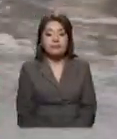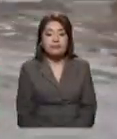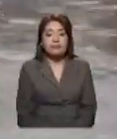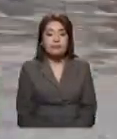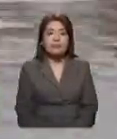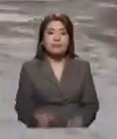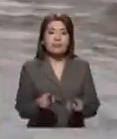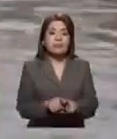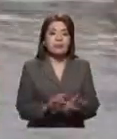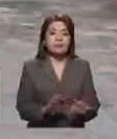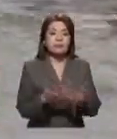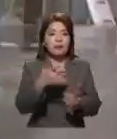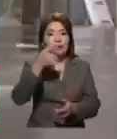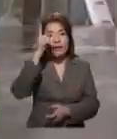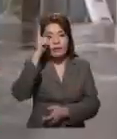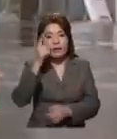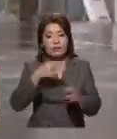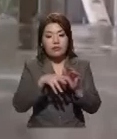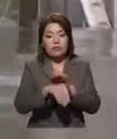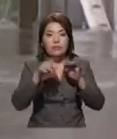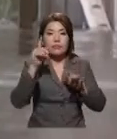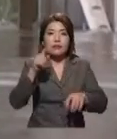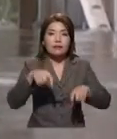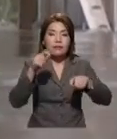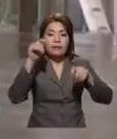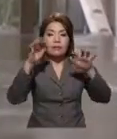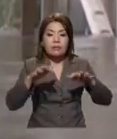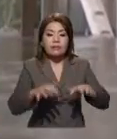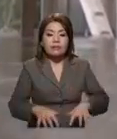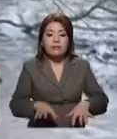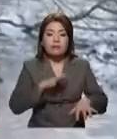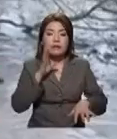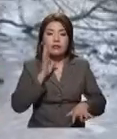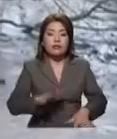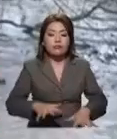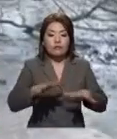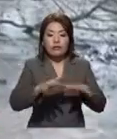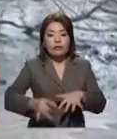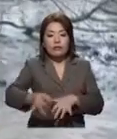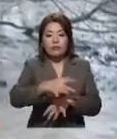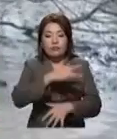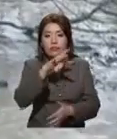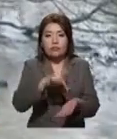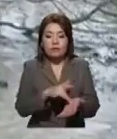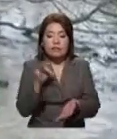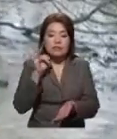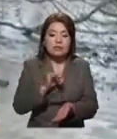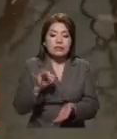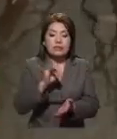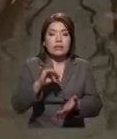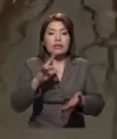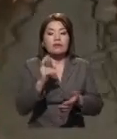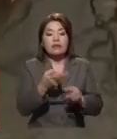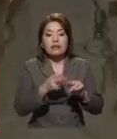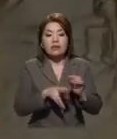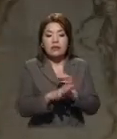Аналогичная ситуация и в Германии. Из-за дождей вышла из берегов река в Гамбурге. В результате затопило многие районы города, в том числе исторические кварталы Санкт-Паули